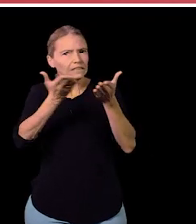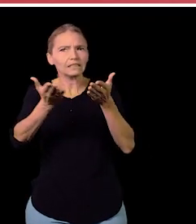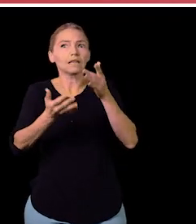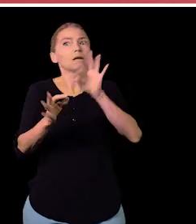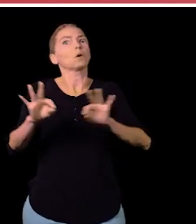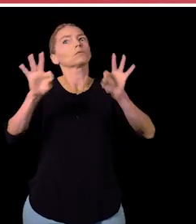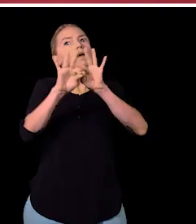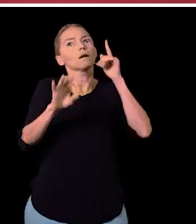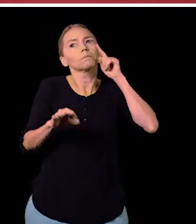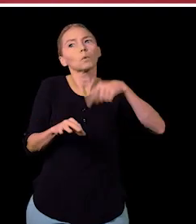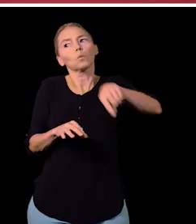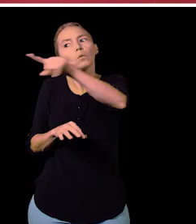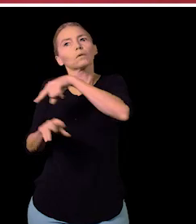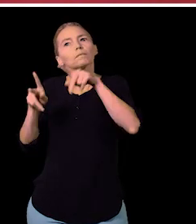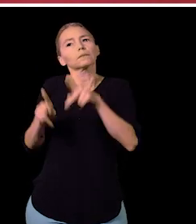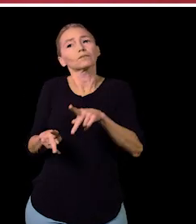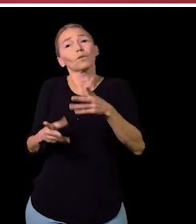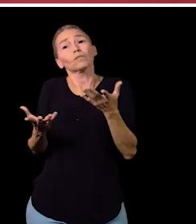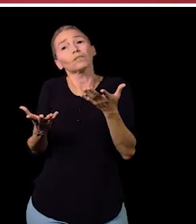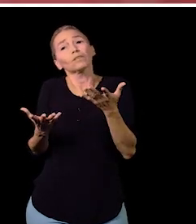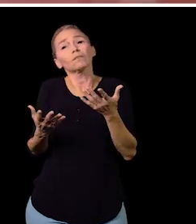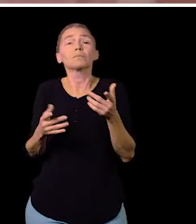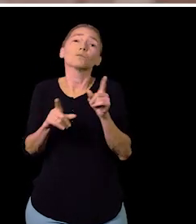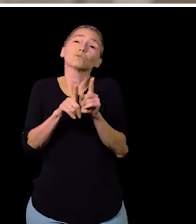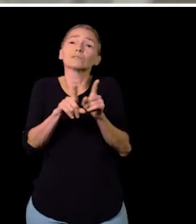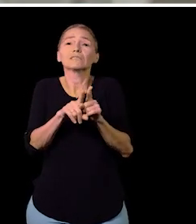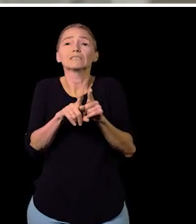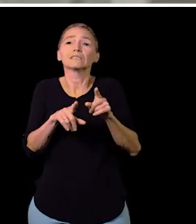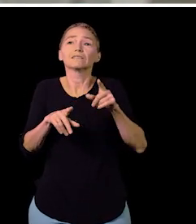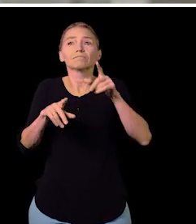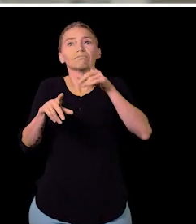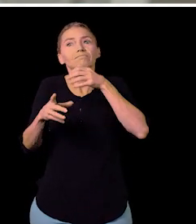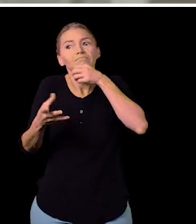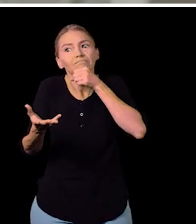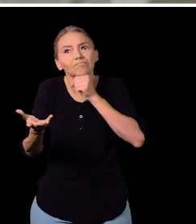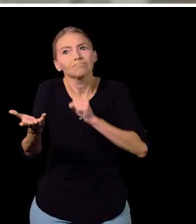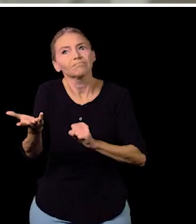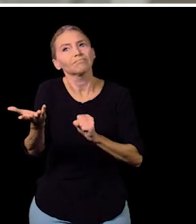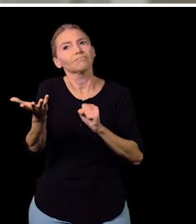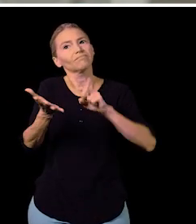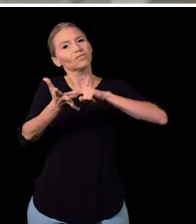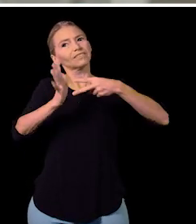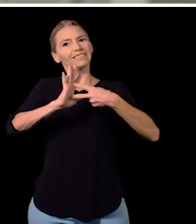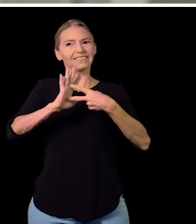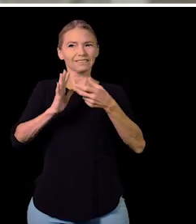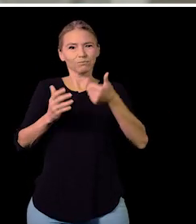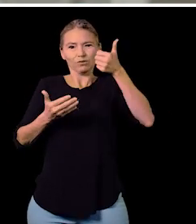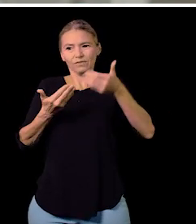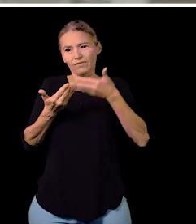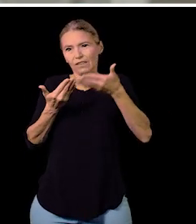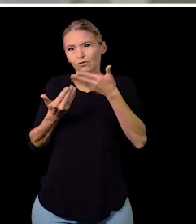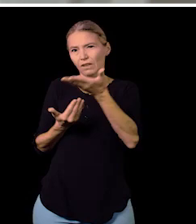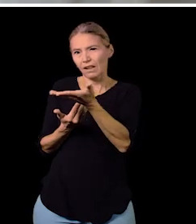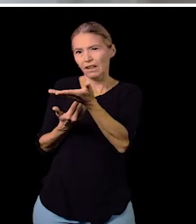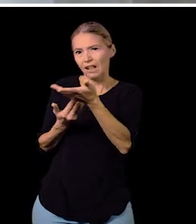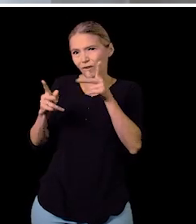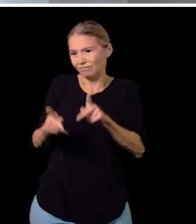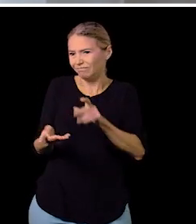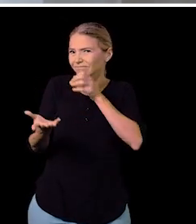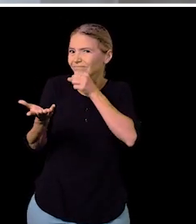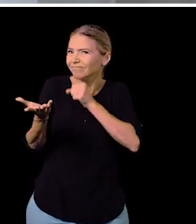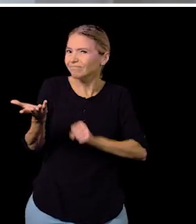personnes. Naturellement, bien, avec l'âge, souvent vient une plus grande vulnérabilité là, quand on fait juste penser à